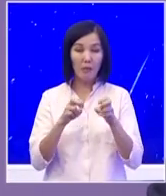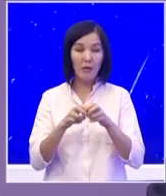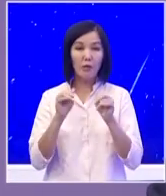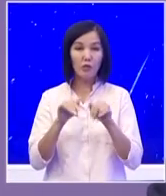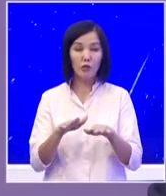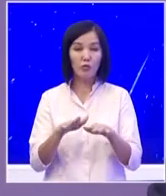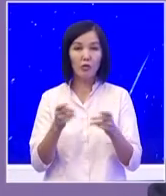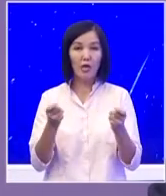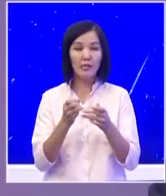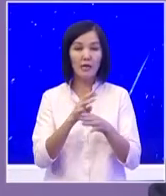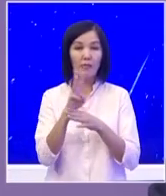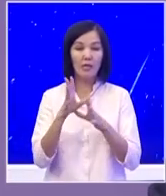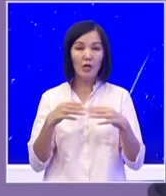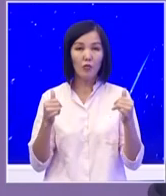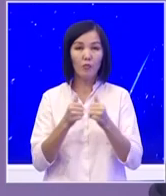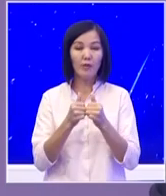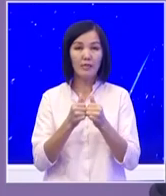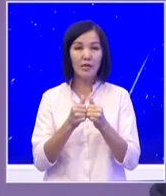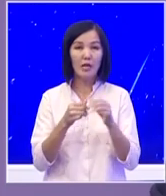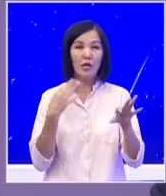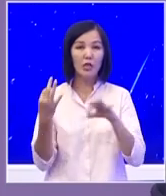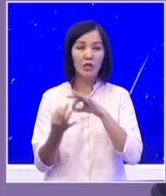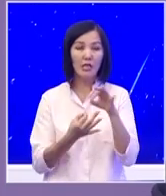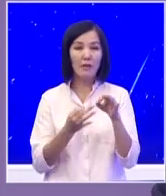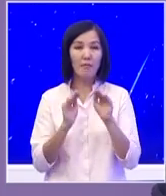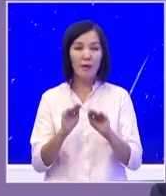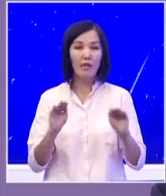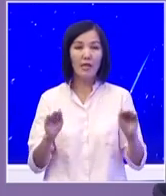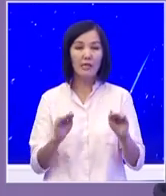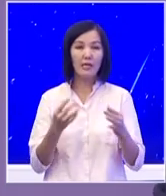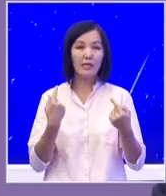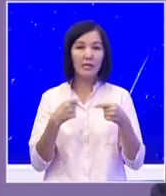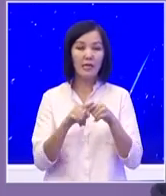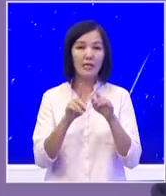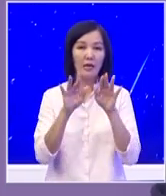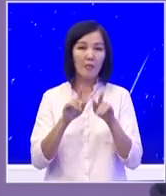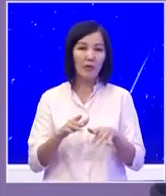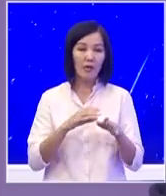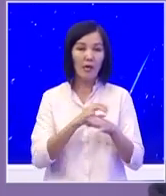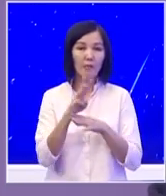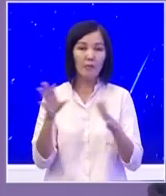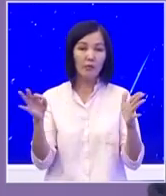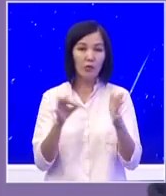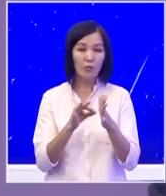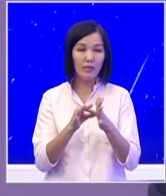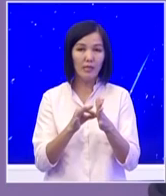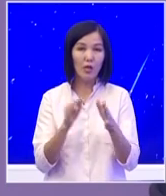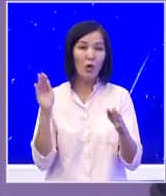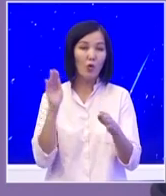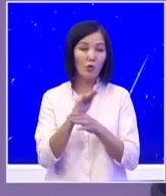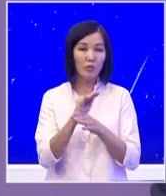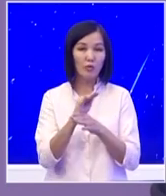аз қамтылған отбасы балалары мен жетім балаларды компьютер техникамен қамтамасыз ету мақсатында